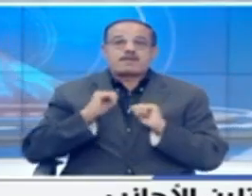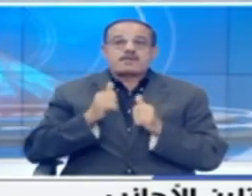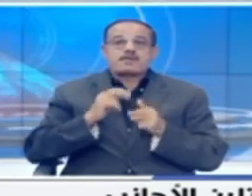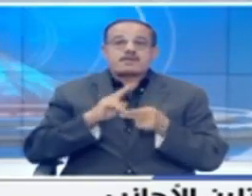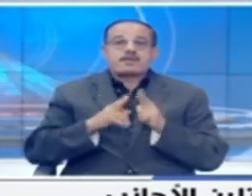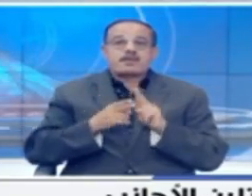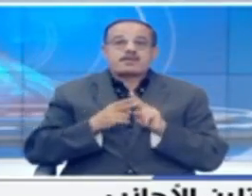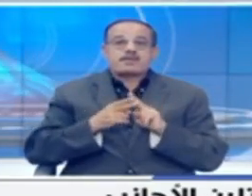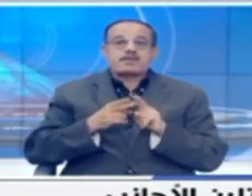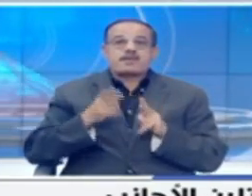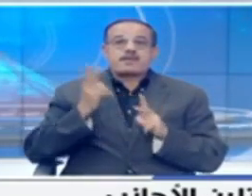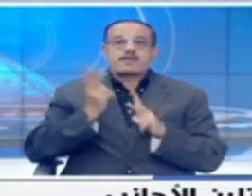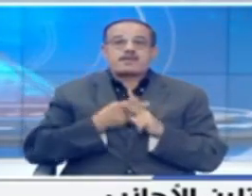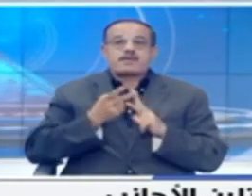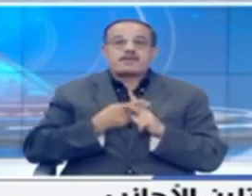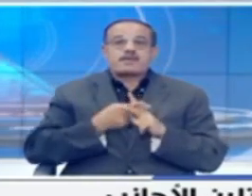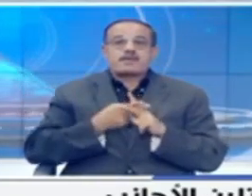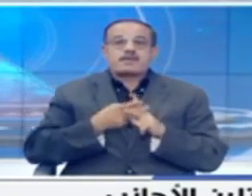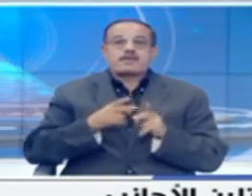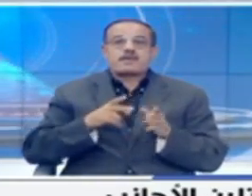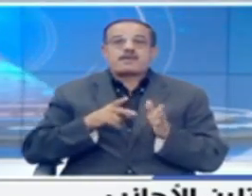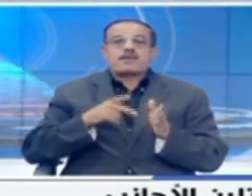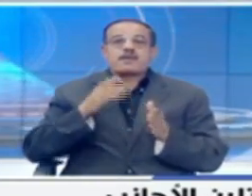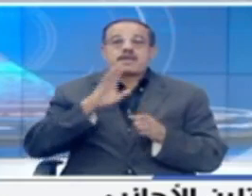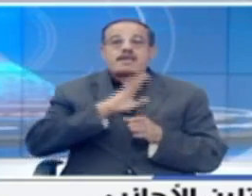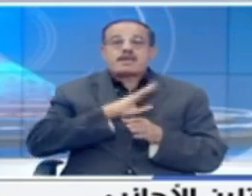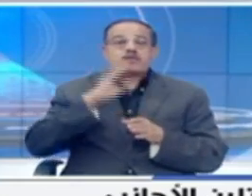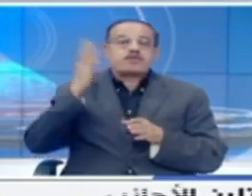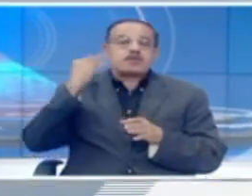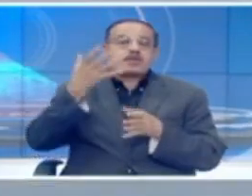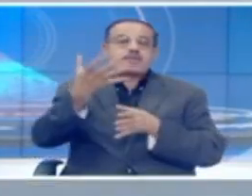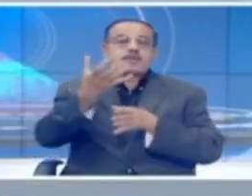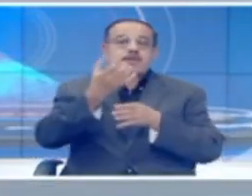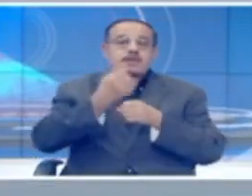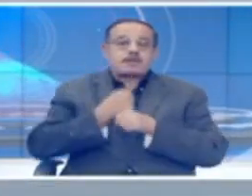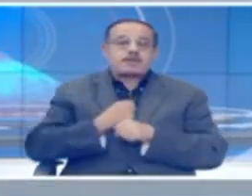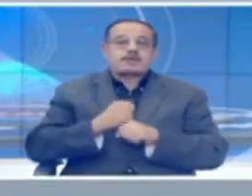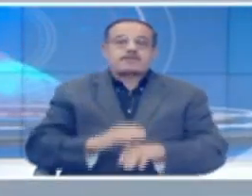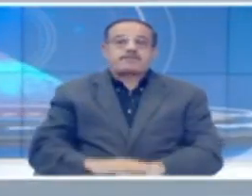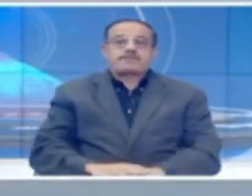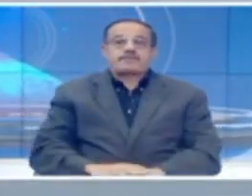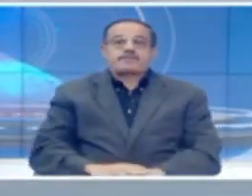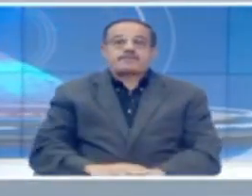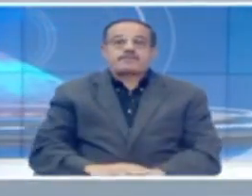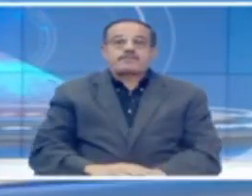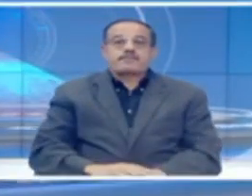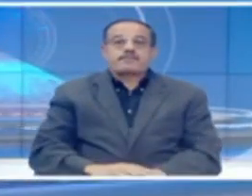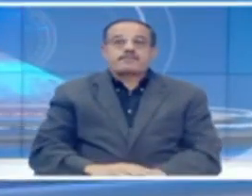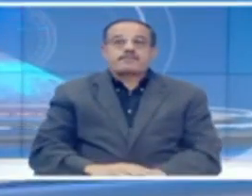عن طريق المساهمة في استعادة المؤسسات الوطنية وتوحيد الجيش الوطني الليبي.